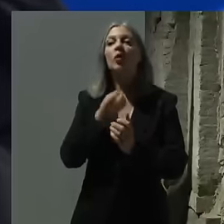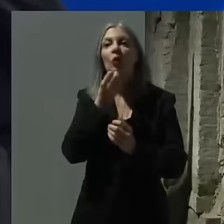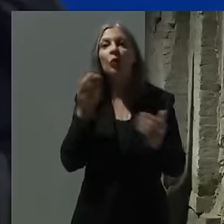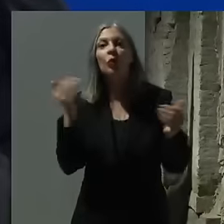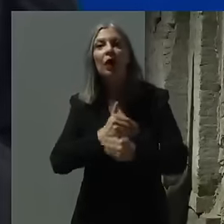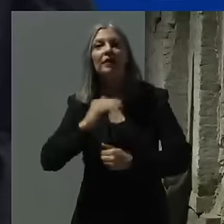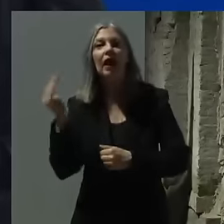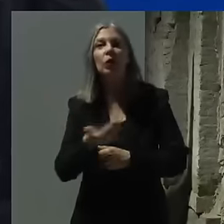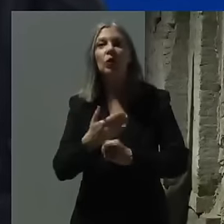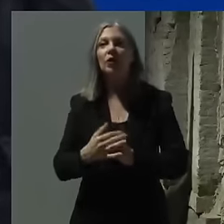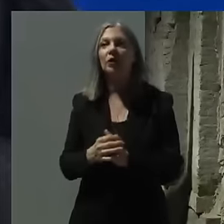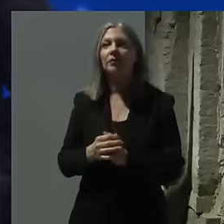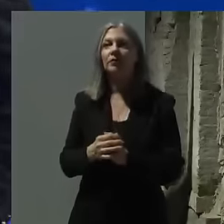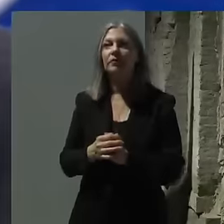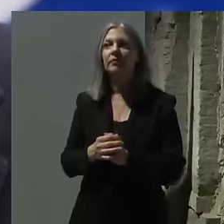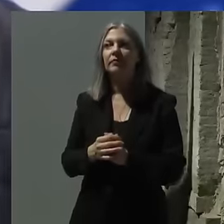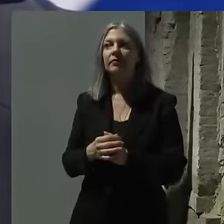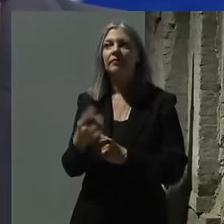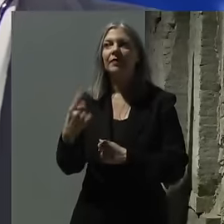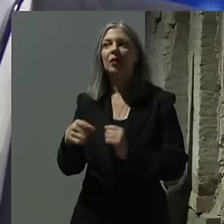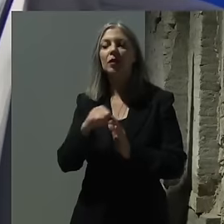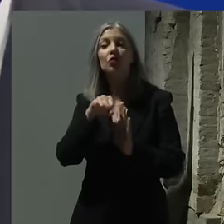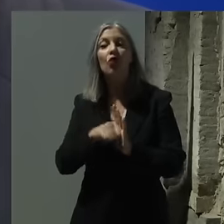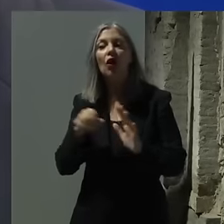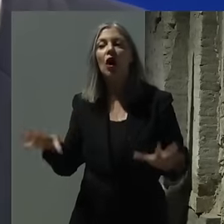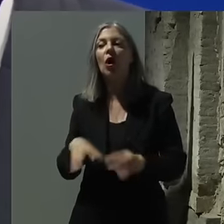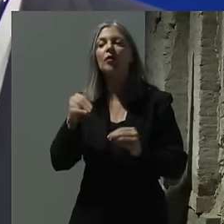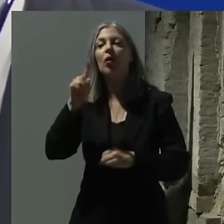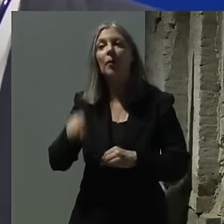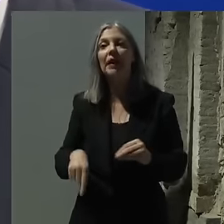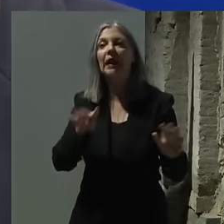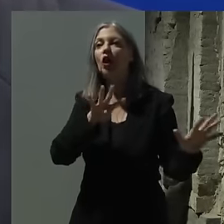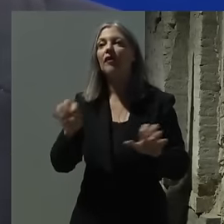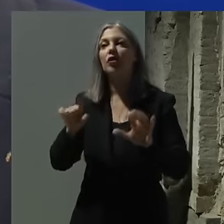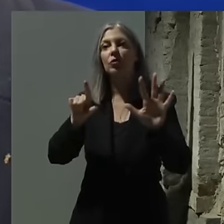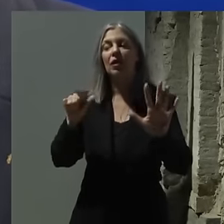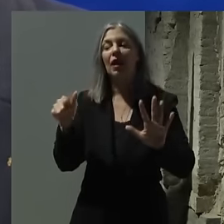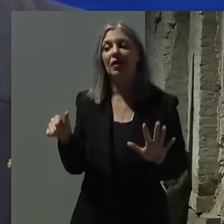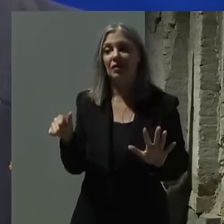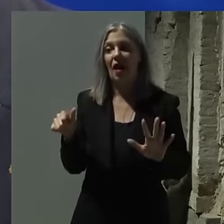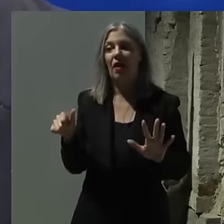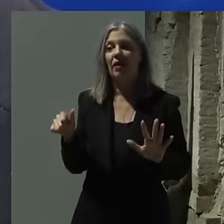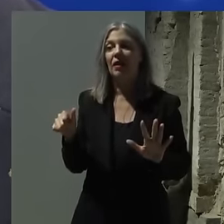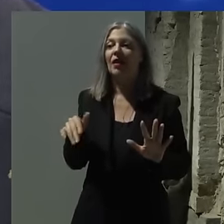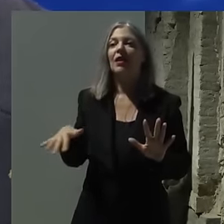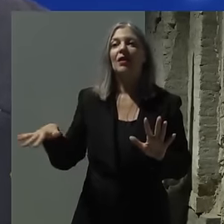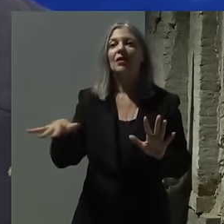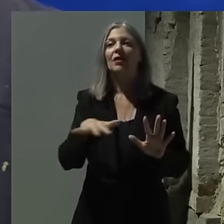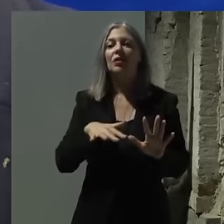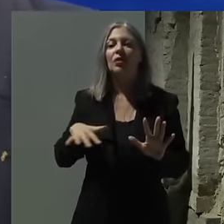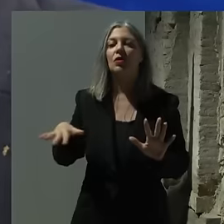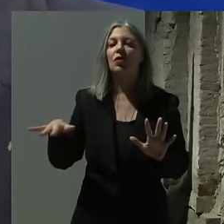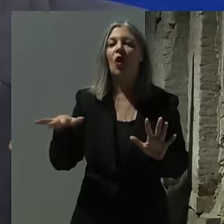tutti. Questa è una storia che inizia nel 1976, quando nella zona di Alcamo